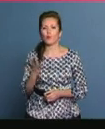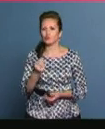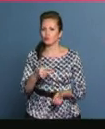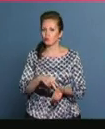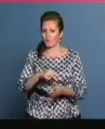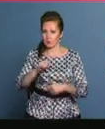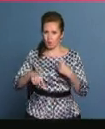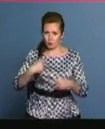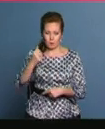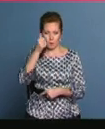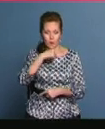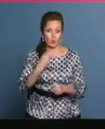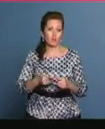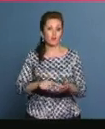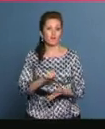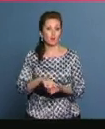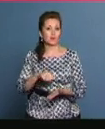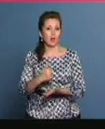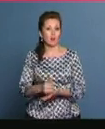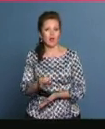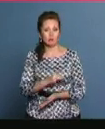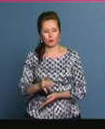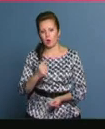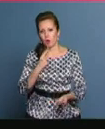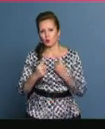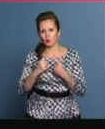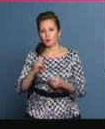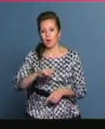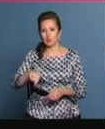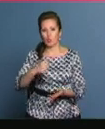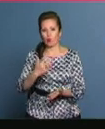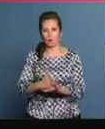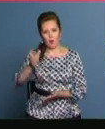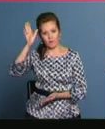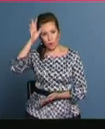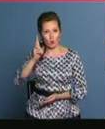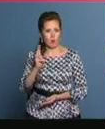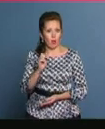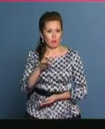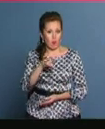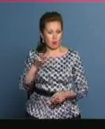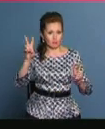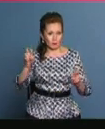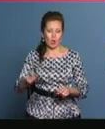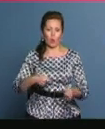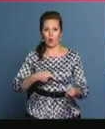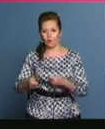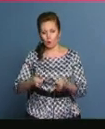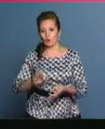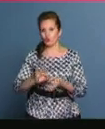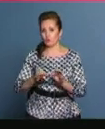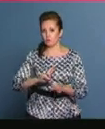году? Эти вопросы глава республики обсудил на столичном водоканале. Руководство предприятия и ижевский градоначальник доложили